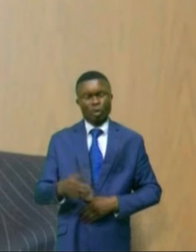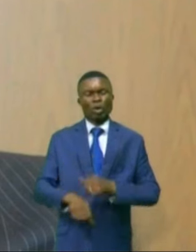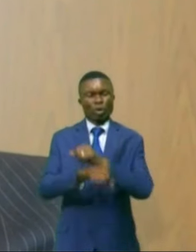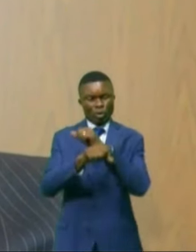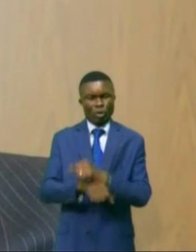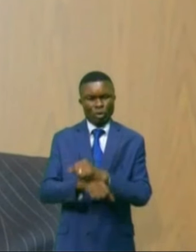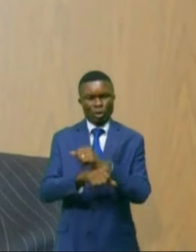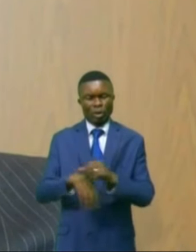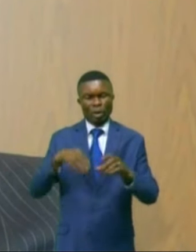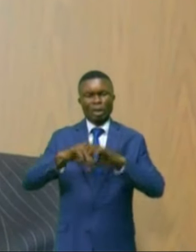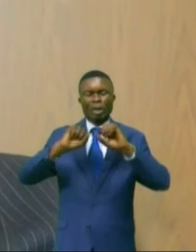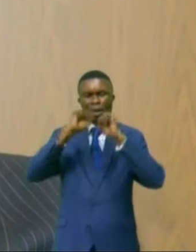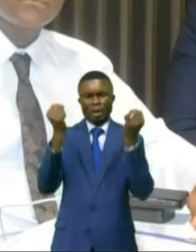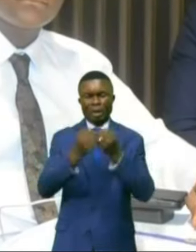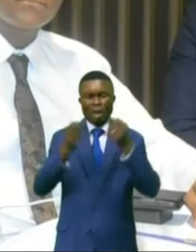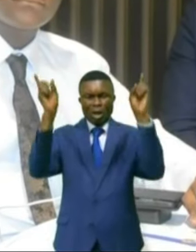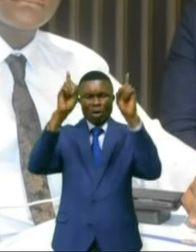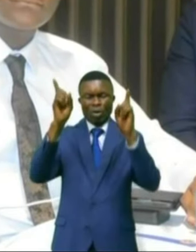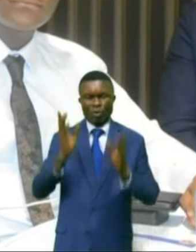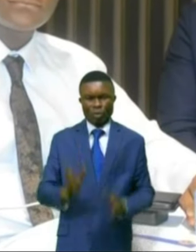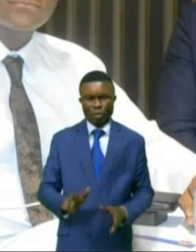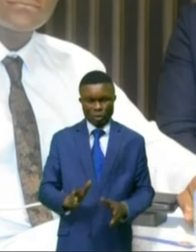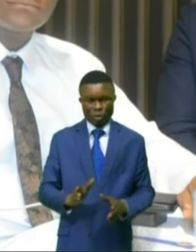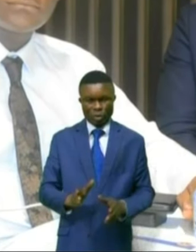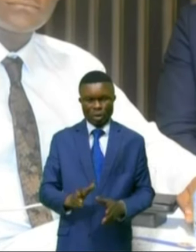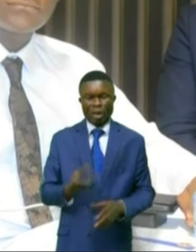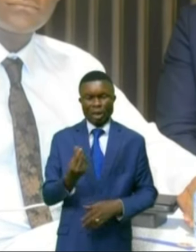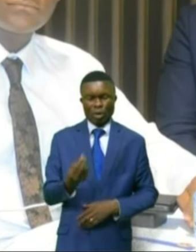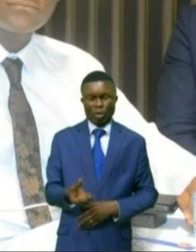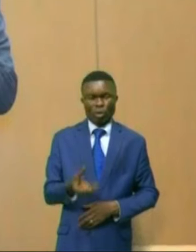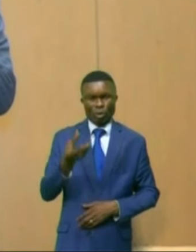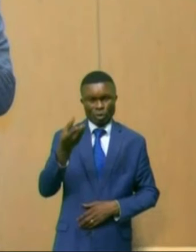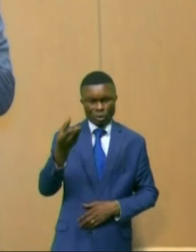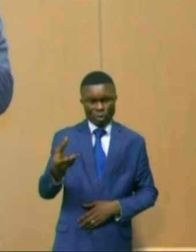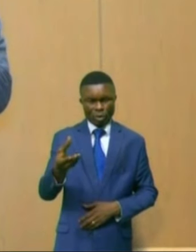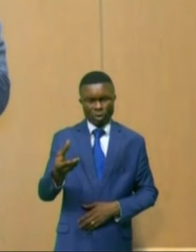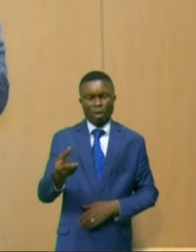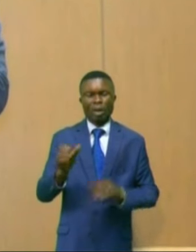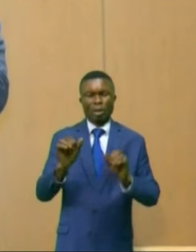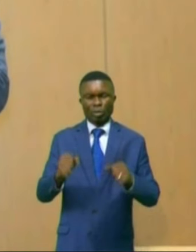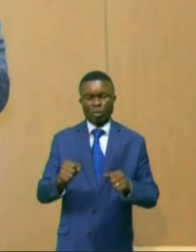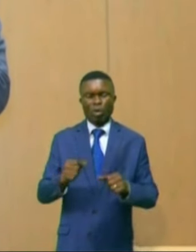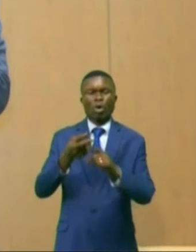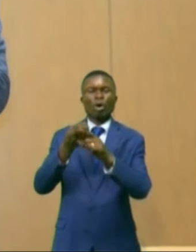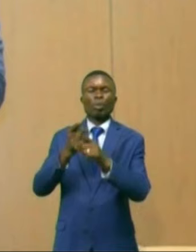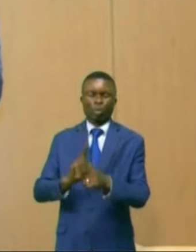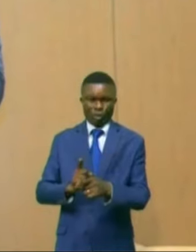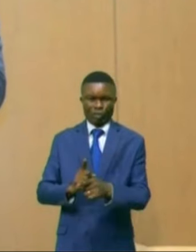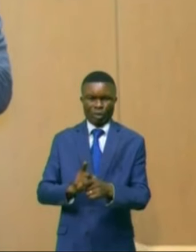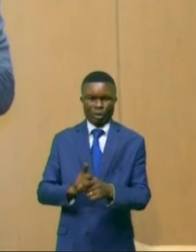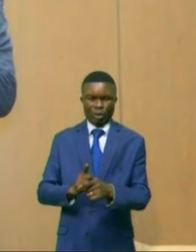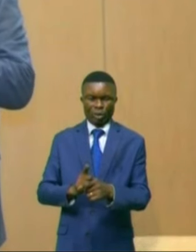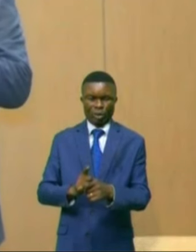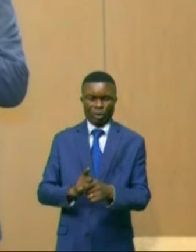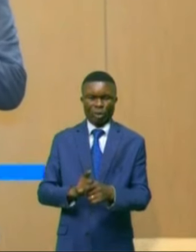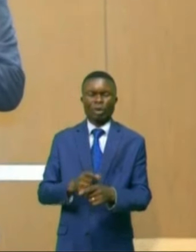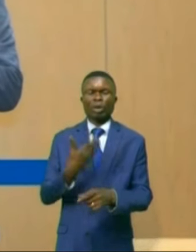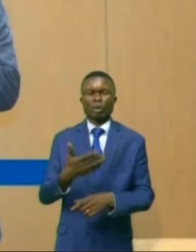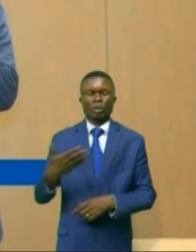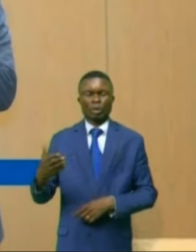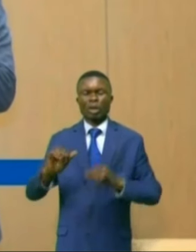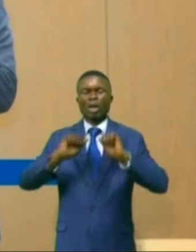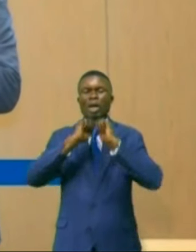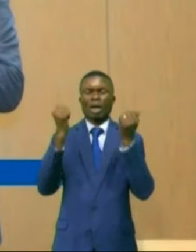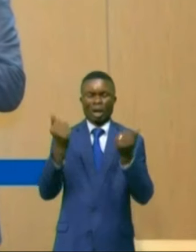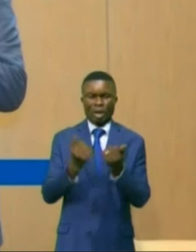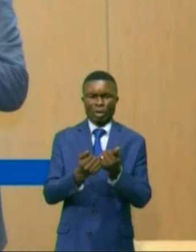dans nos sociétés africaines, une fortune ne peut avoir l'origine que de tous. Cette association